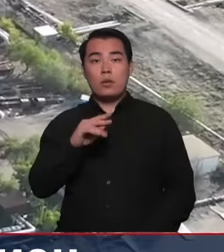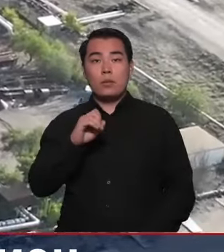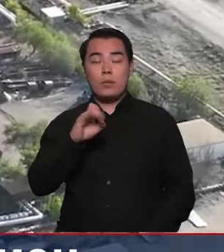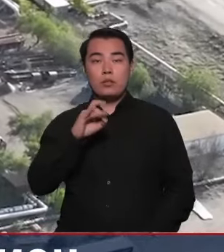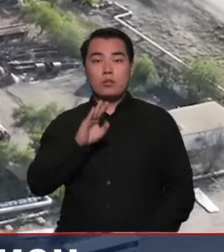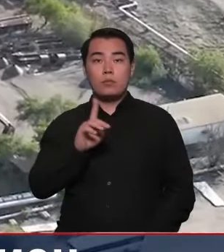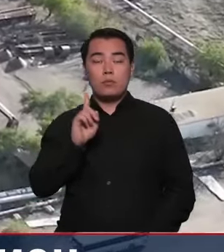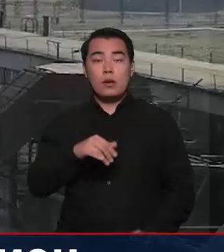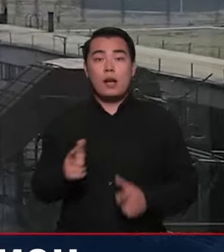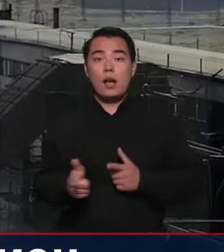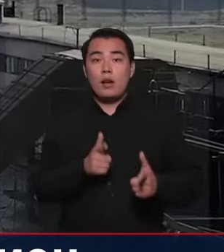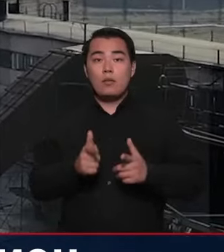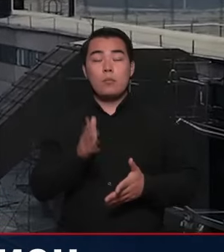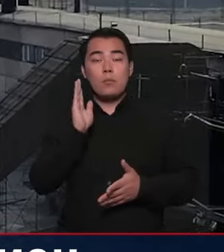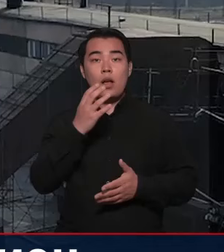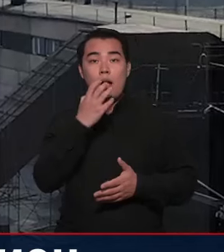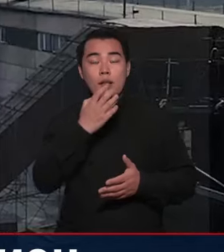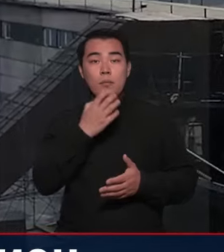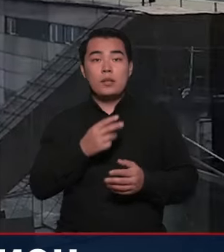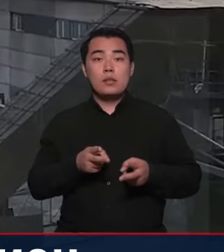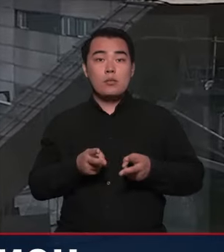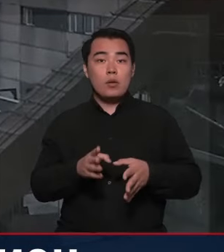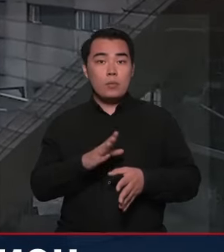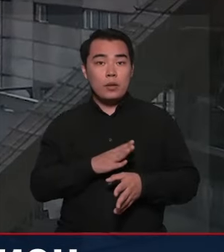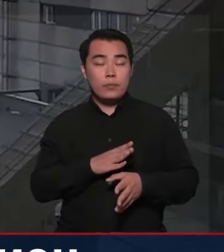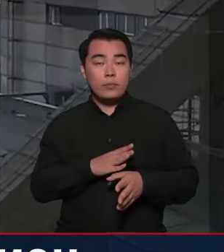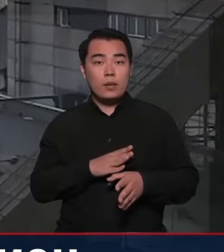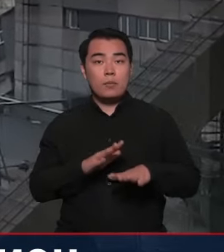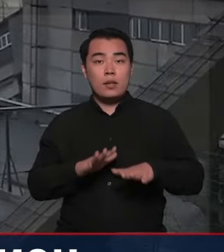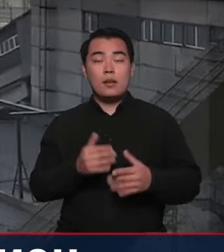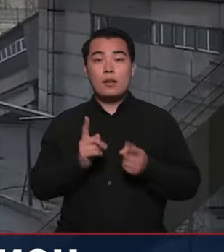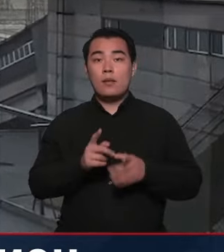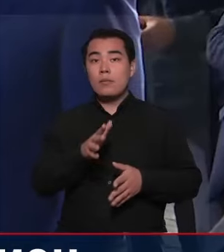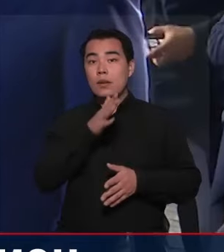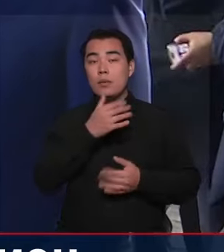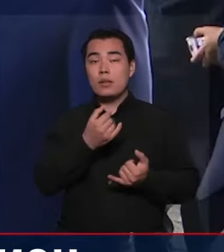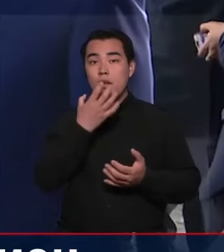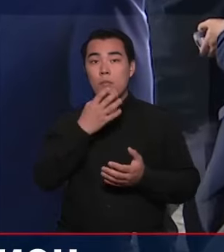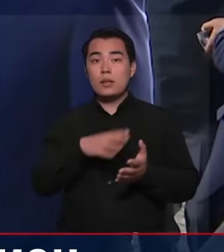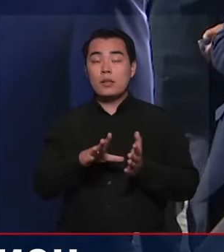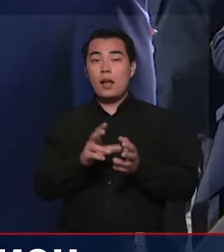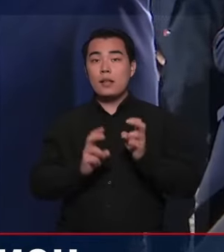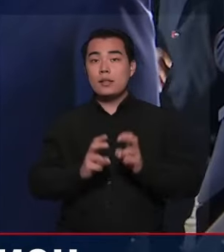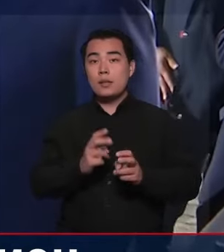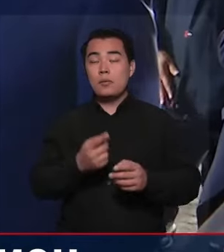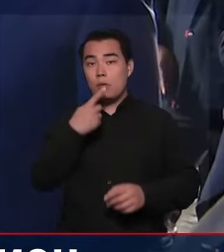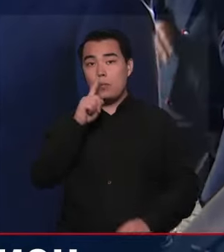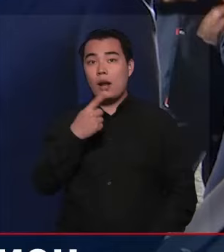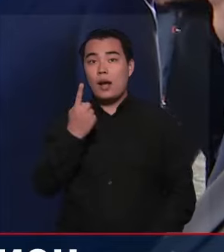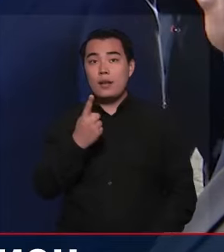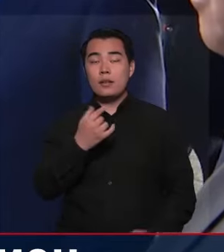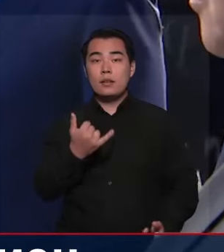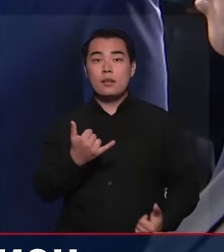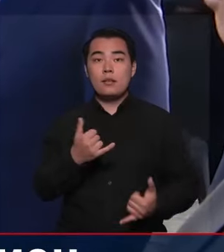и темпы подготовки к предстоящему отопительному сезону. В настоящее время на тепловой станции номер один в городе Сатпаев